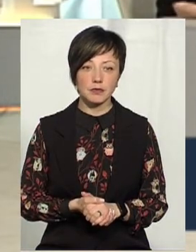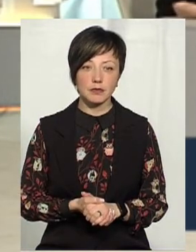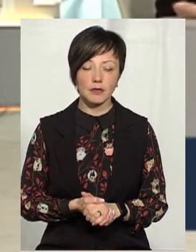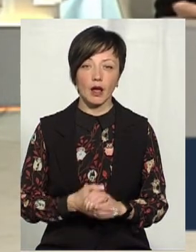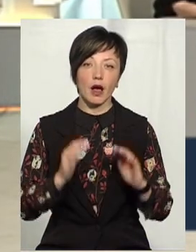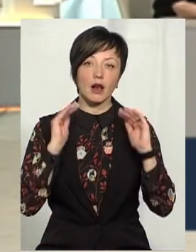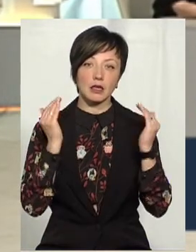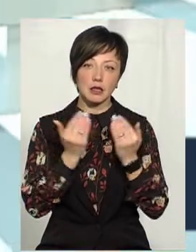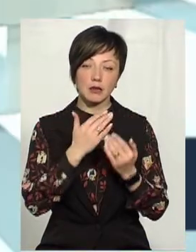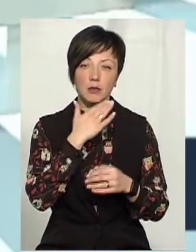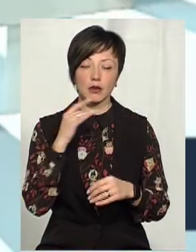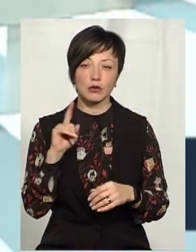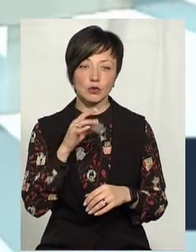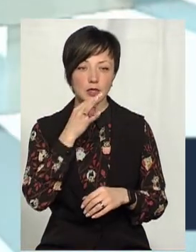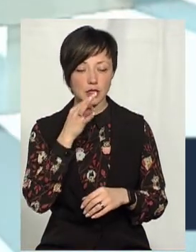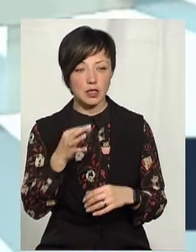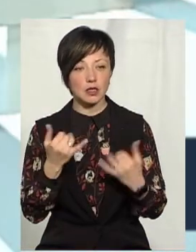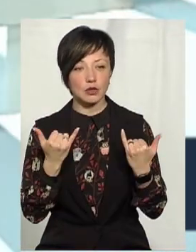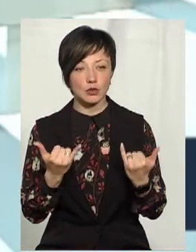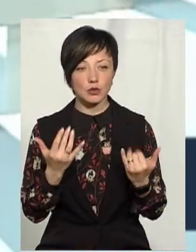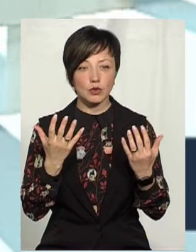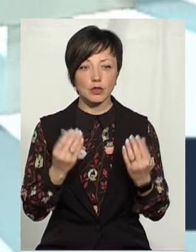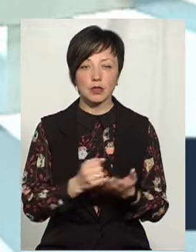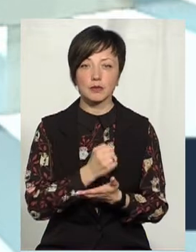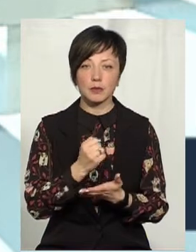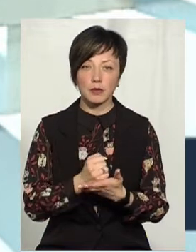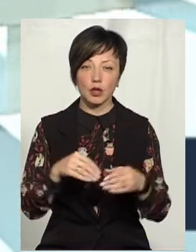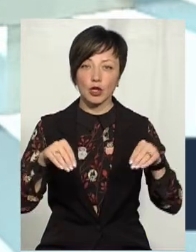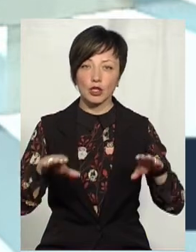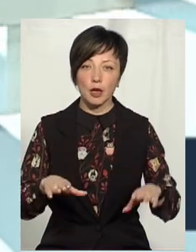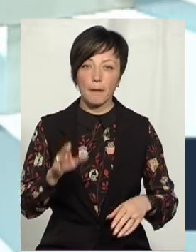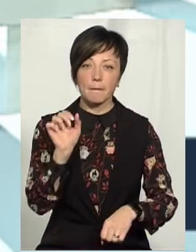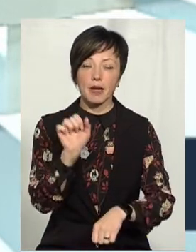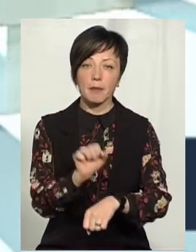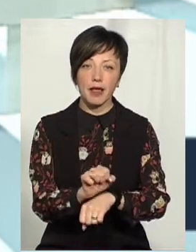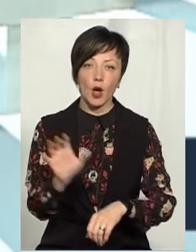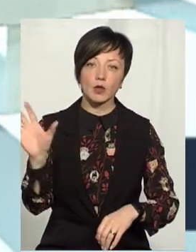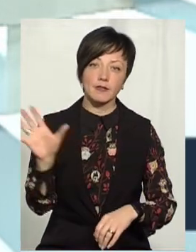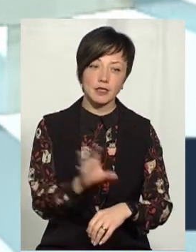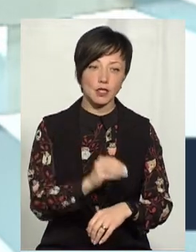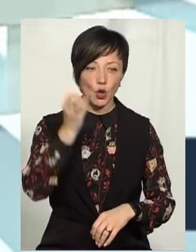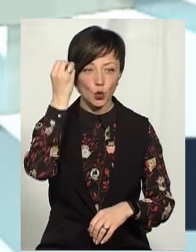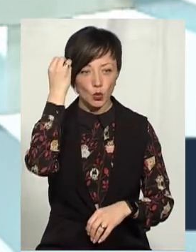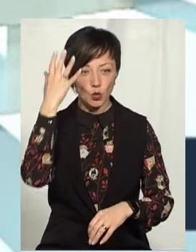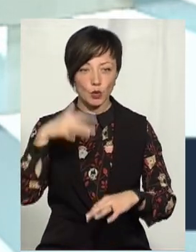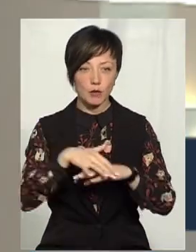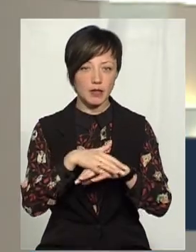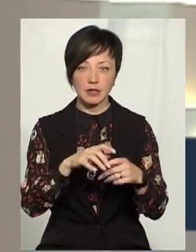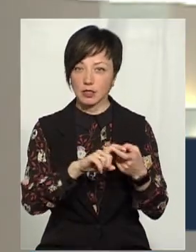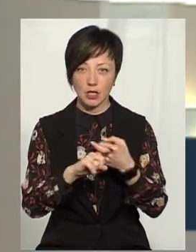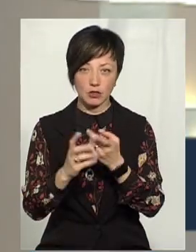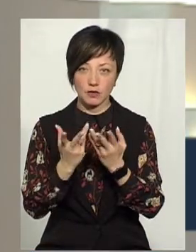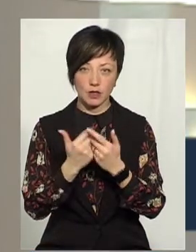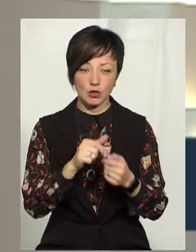який ми вже багато чого сказали, на сьогодні ми прийняли рішення, що припиняються усі культурно-масові заходи в комунальних. Незалежно від